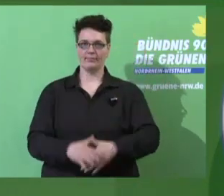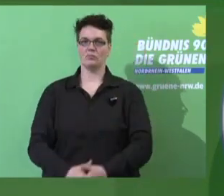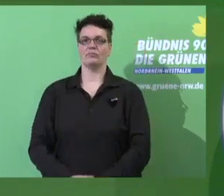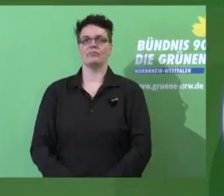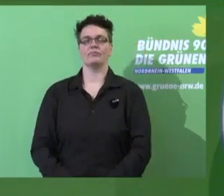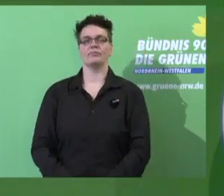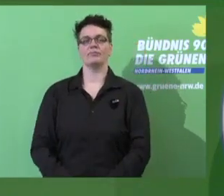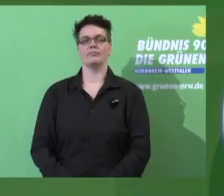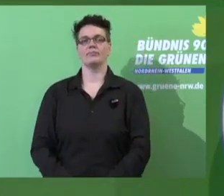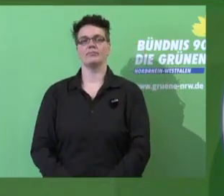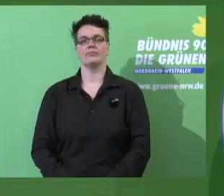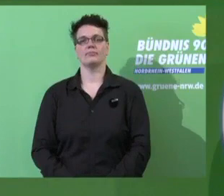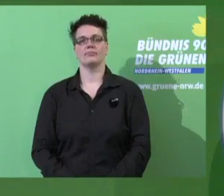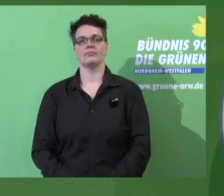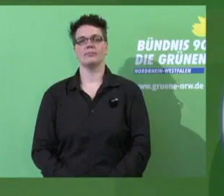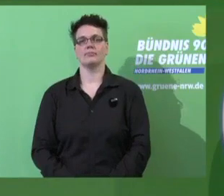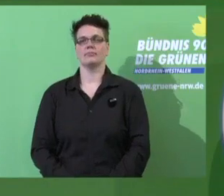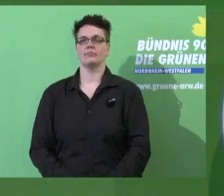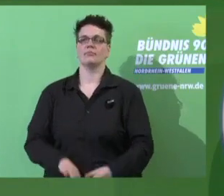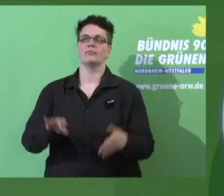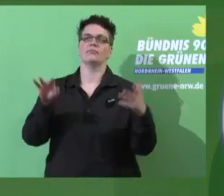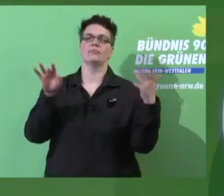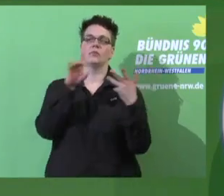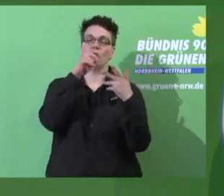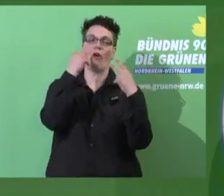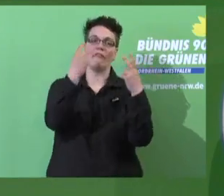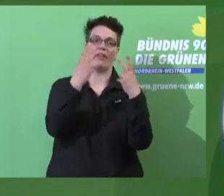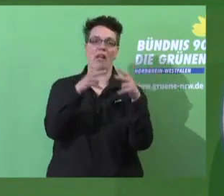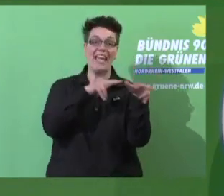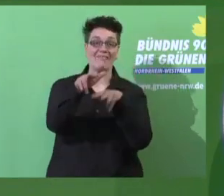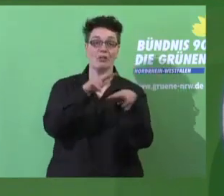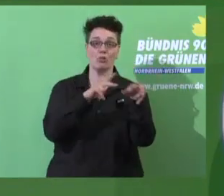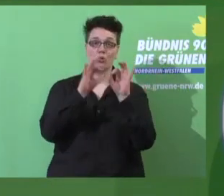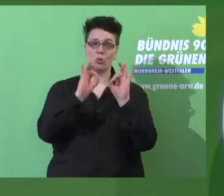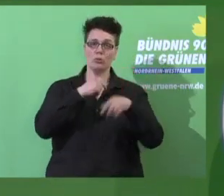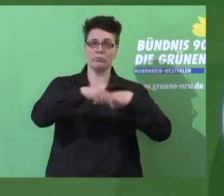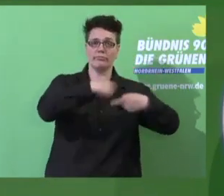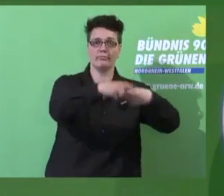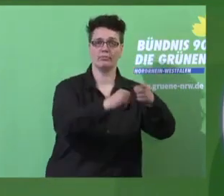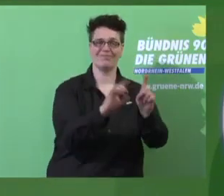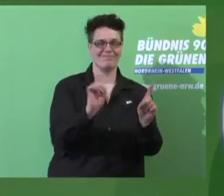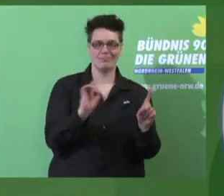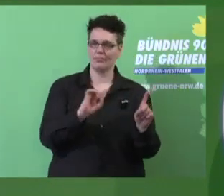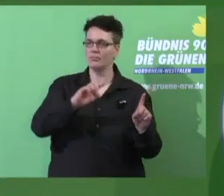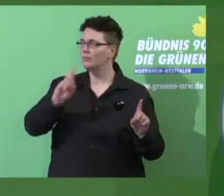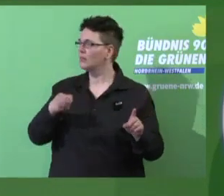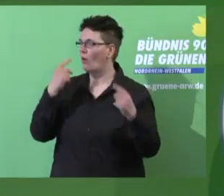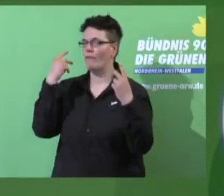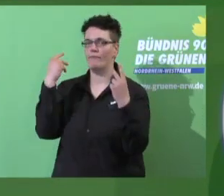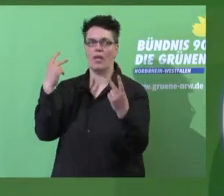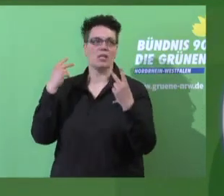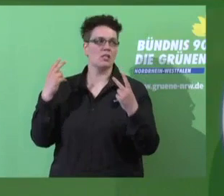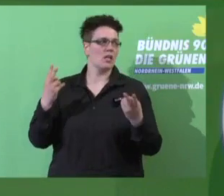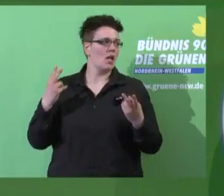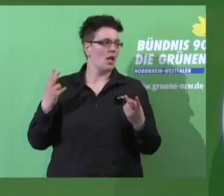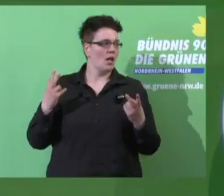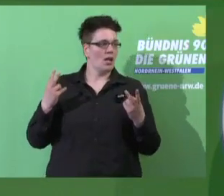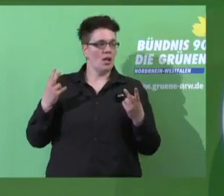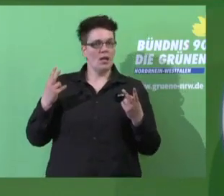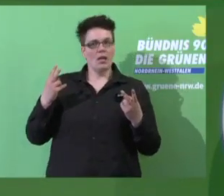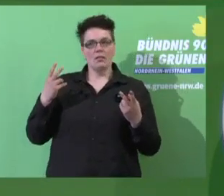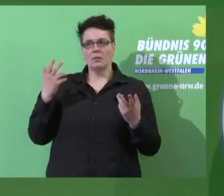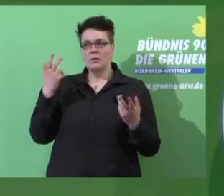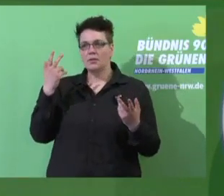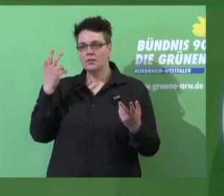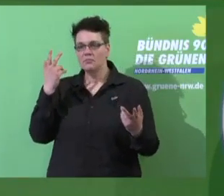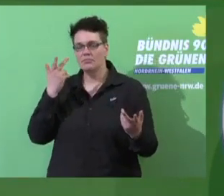Aber es kommt nicht nur darauf an, dass wir die Infrastruktur endlich vernünftig gestalten, sondern es kommt auch ganz stark darauf an, dass wir dafür sorgen, dass